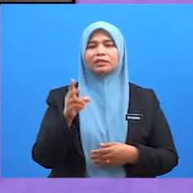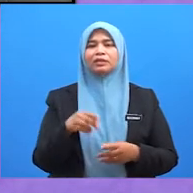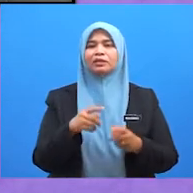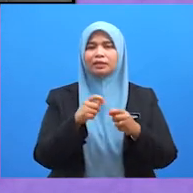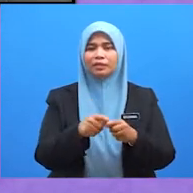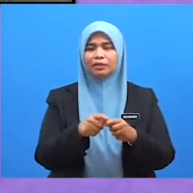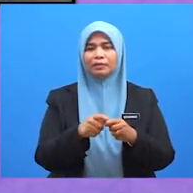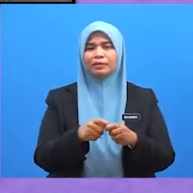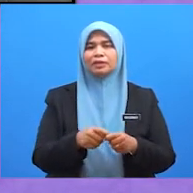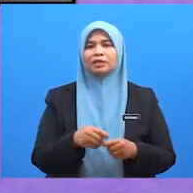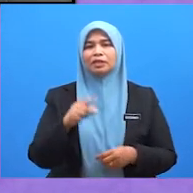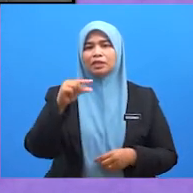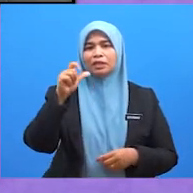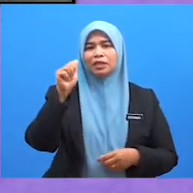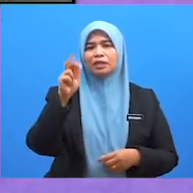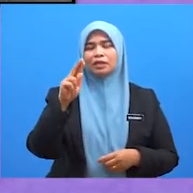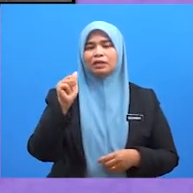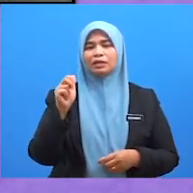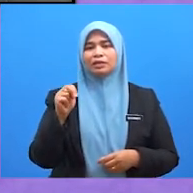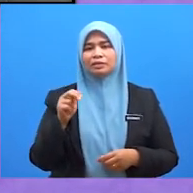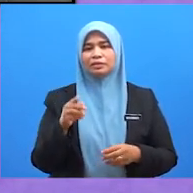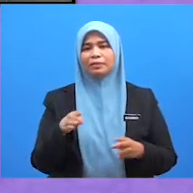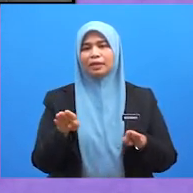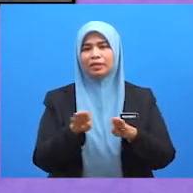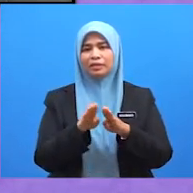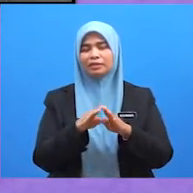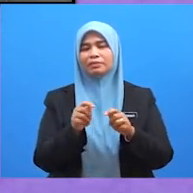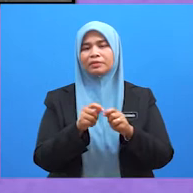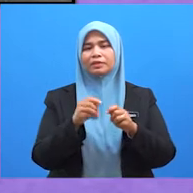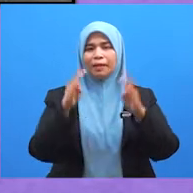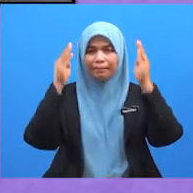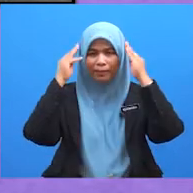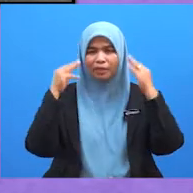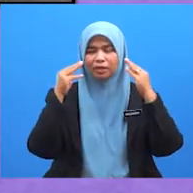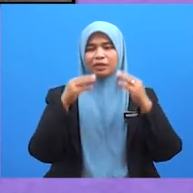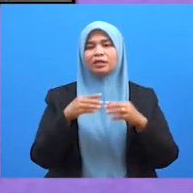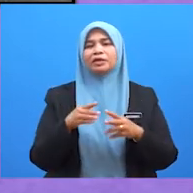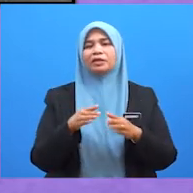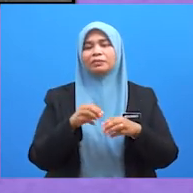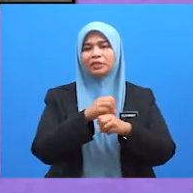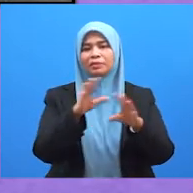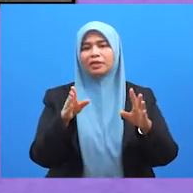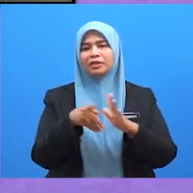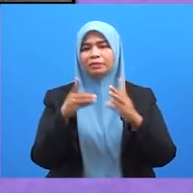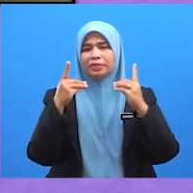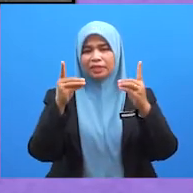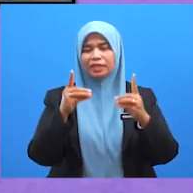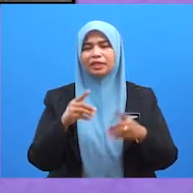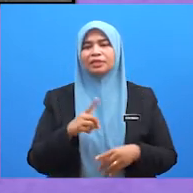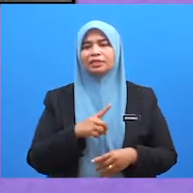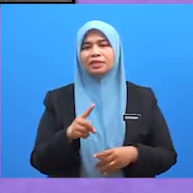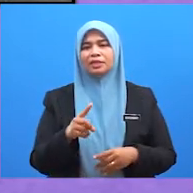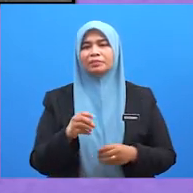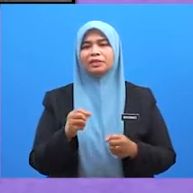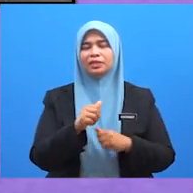menepati gelaran sebagai Serambi Mekah yang berupaya menyebarkan ilmu dan pendidikan Islam ke